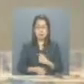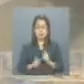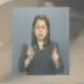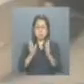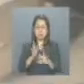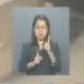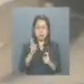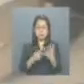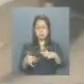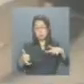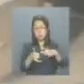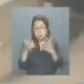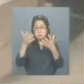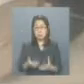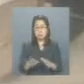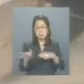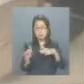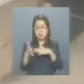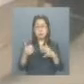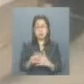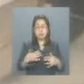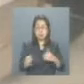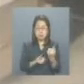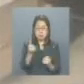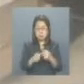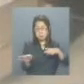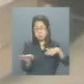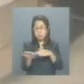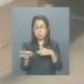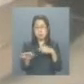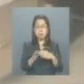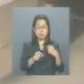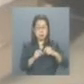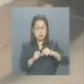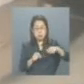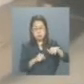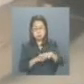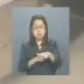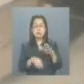เกิดขึ้นอย่างรุนแรงโดยรถยนต์พุ่งเข้าไปในห้างเกือบ15เมตร